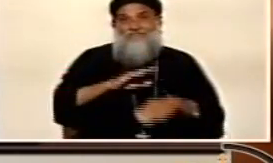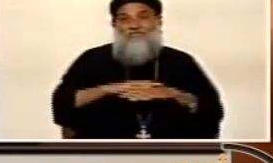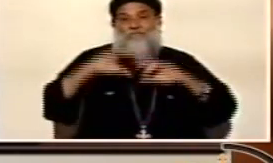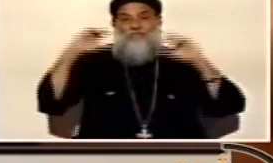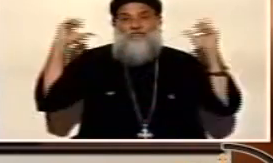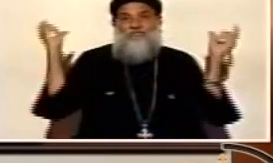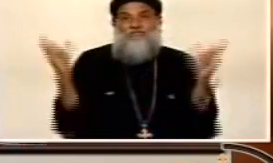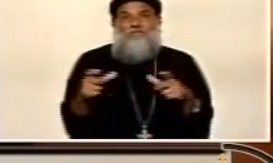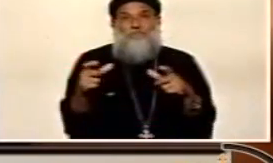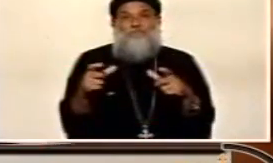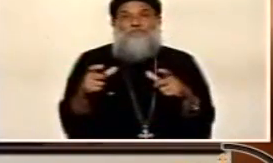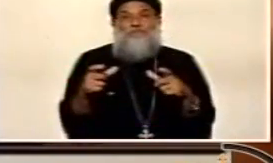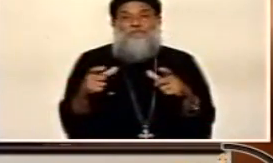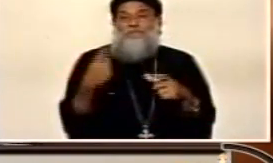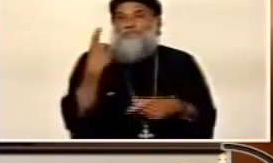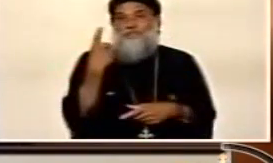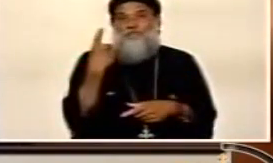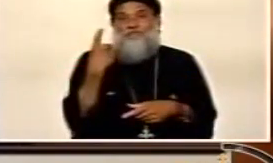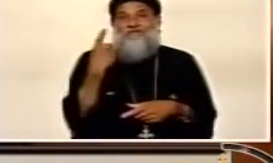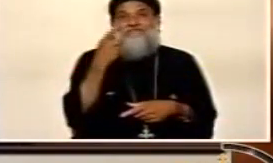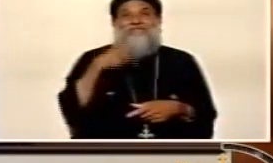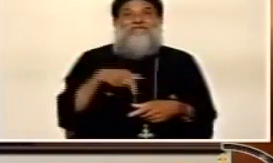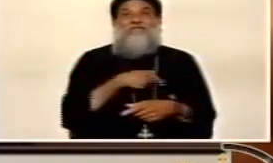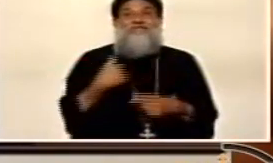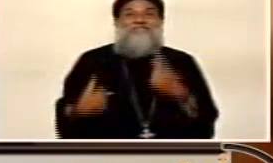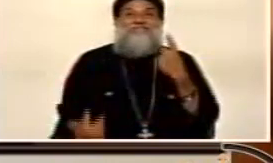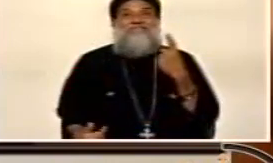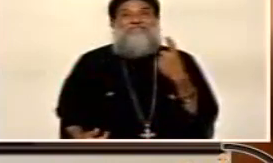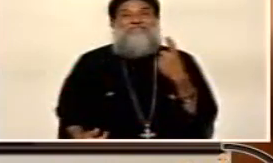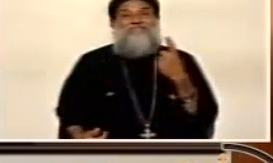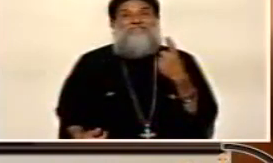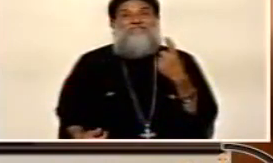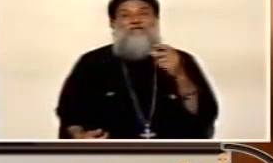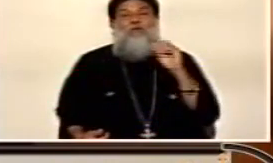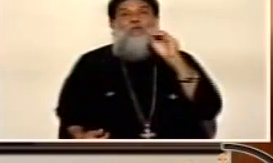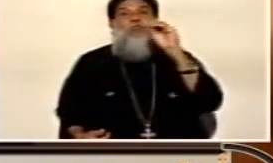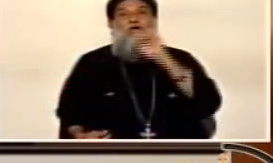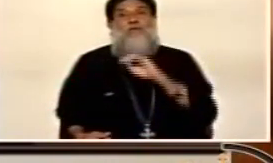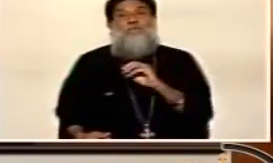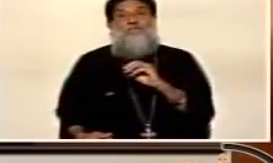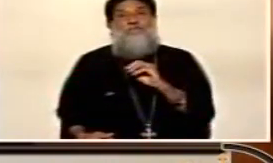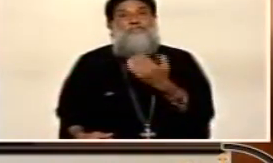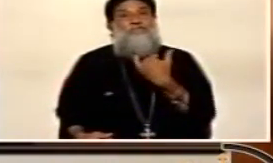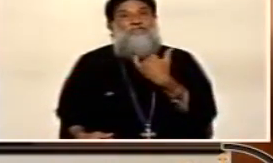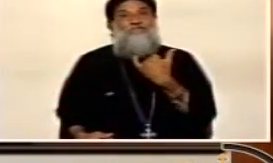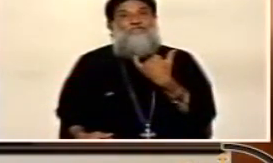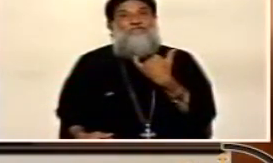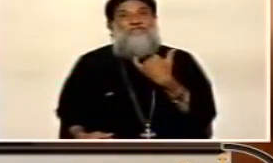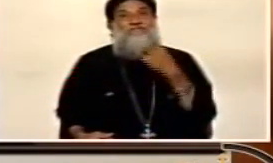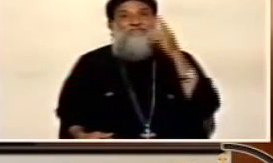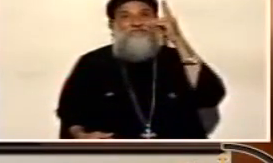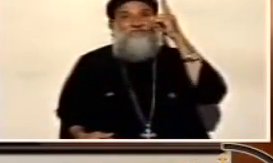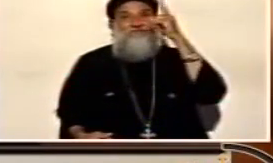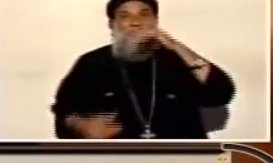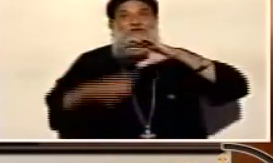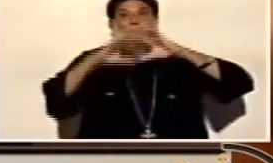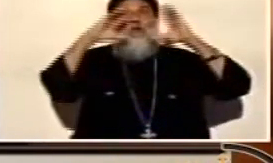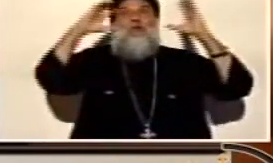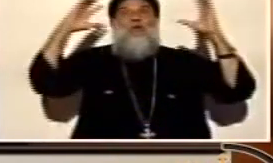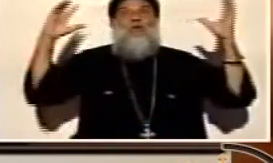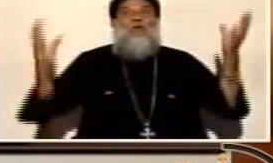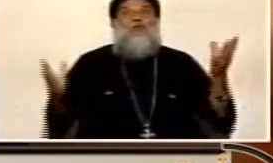المجتمع مش بس المسيحيين، يعني كان يقول من لا شيء صار كل